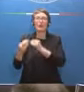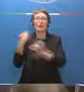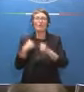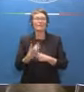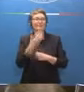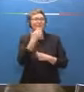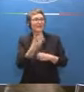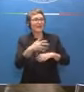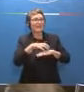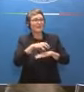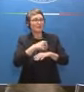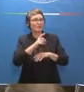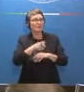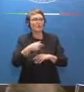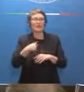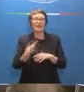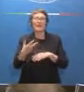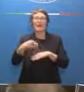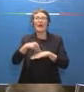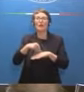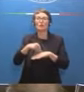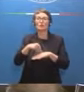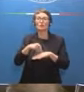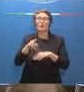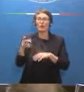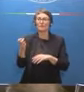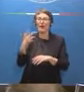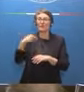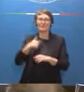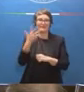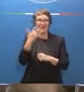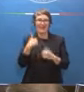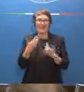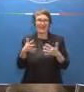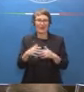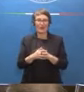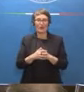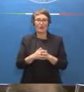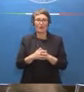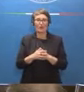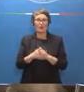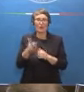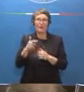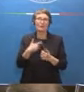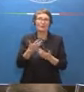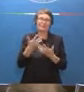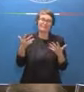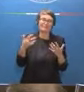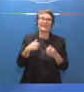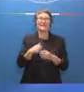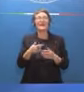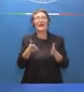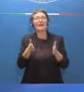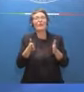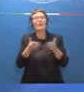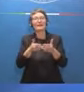Ministro Giorgetti, aggiungo che intanto mi segnalano che ho fatto un errore, perché non parliamo di mille e duemila metri cubi di gas,